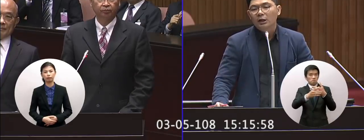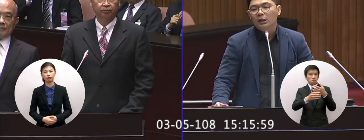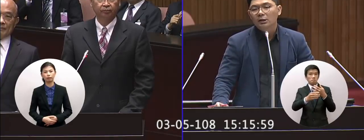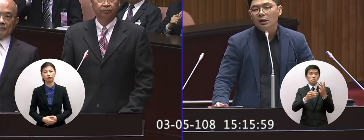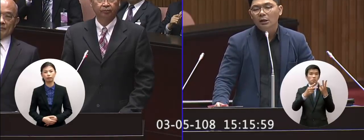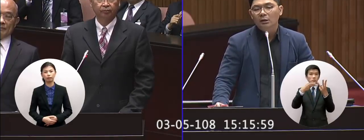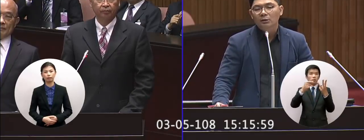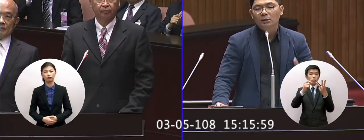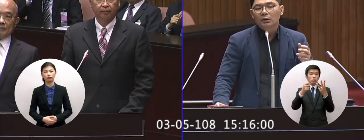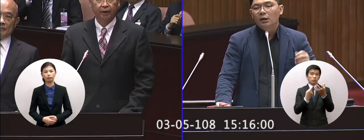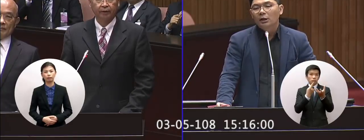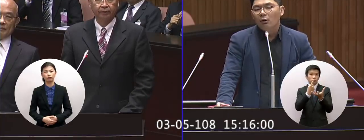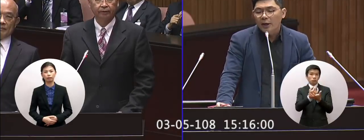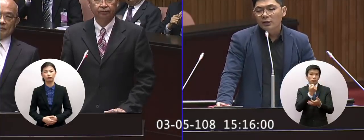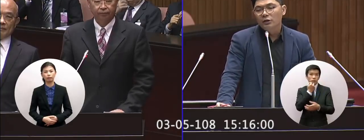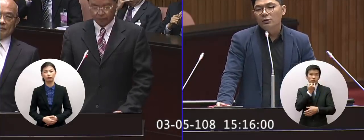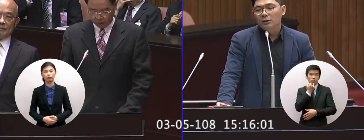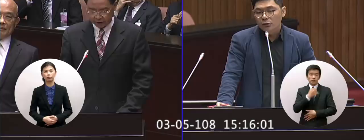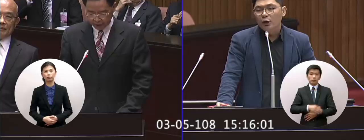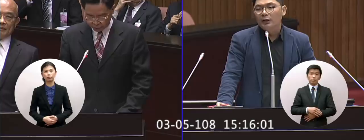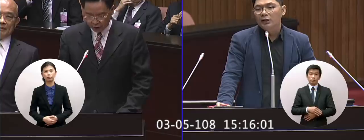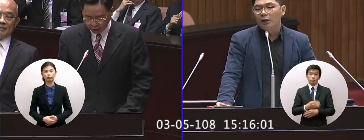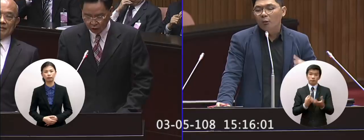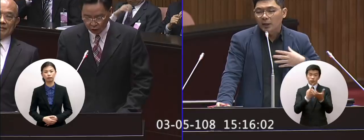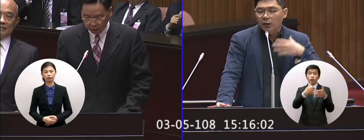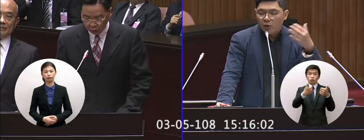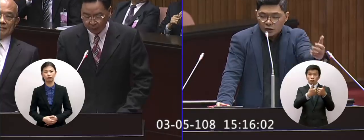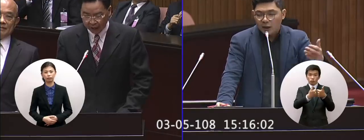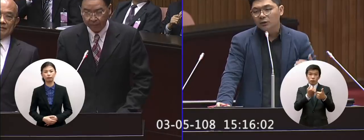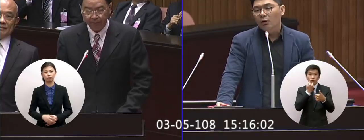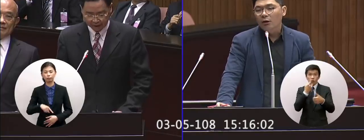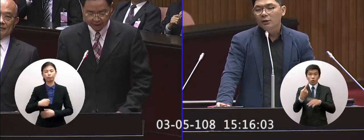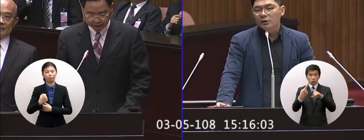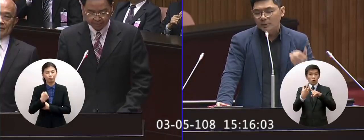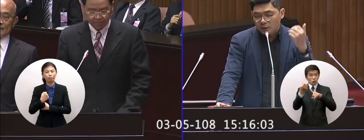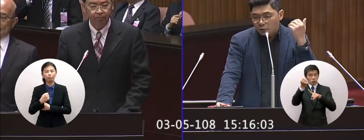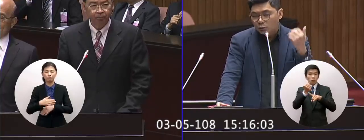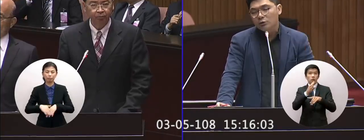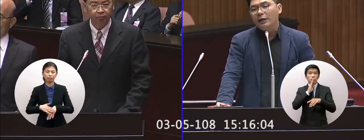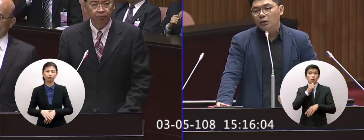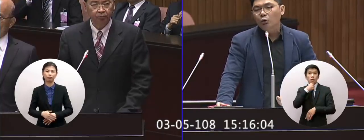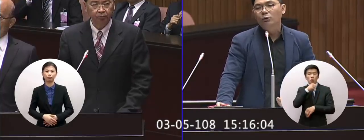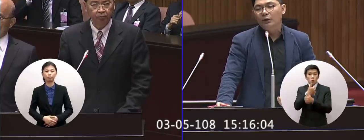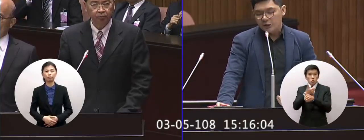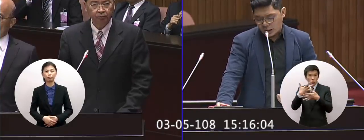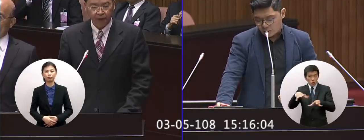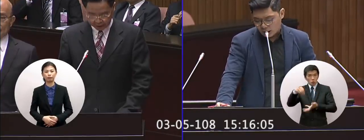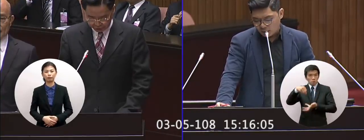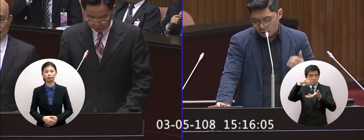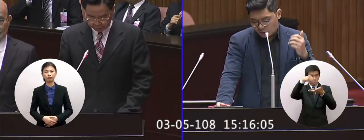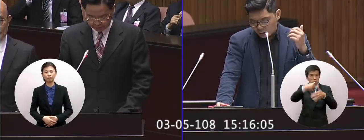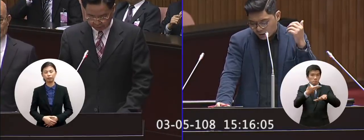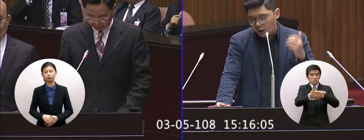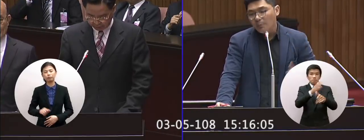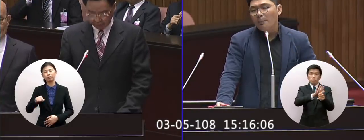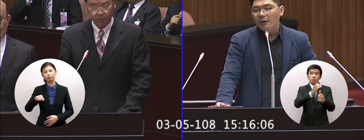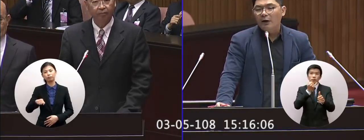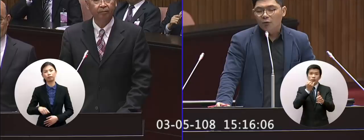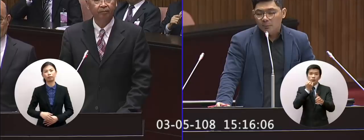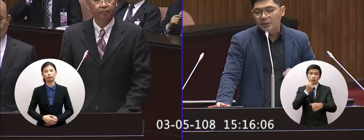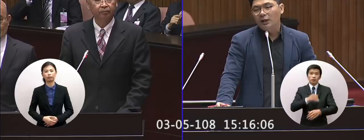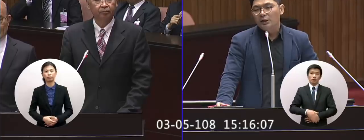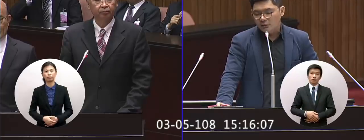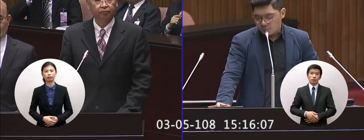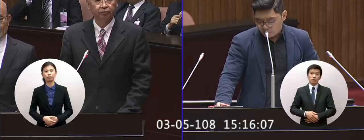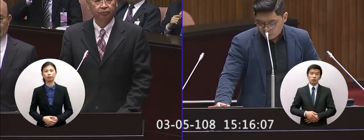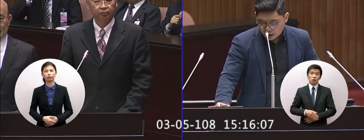的一个会议是人权，而且我们可以贡献很多，是不是？再多努力一下，好不好？ 是。 那真的没有办